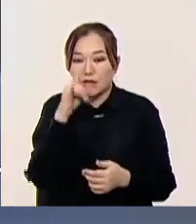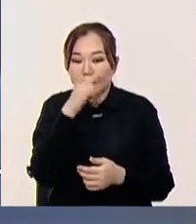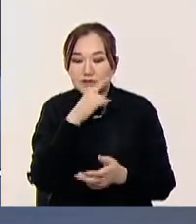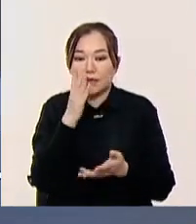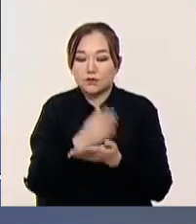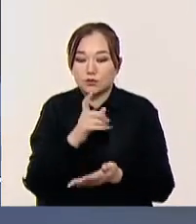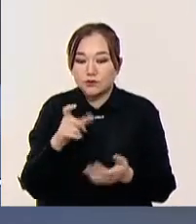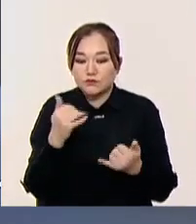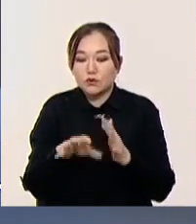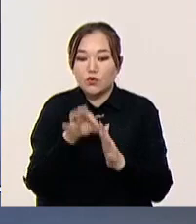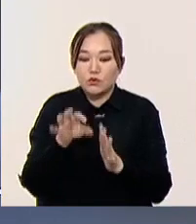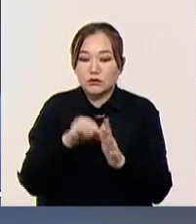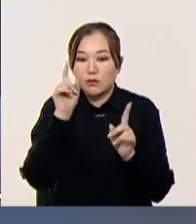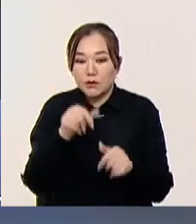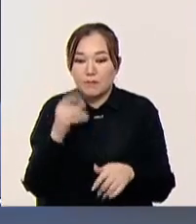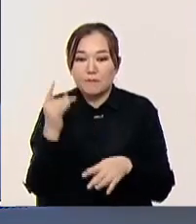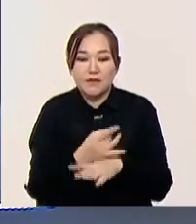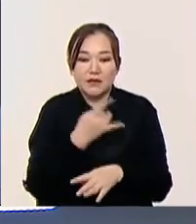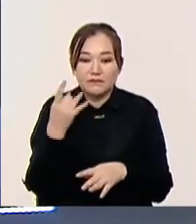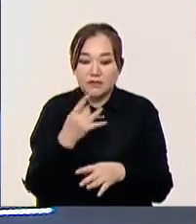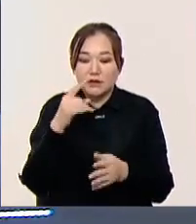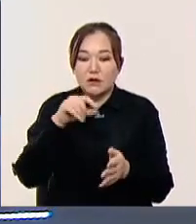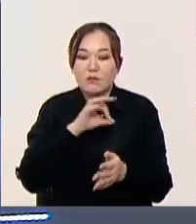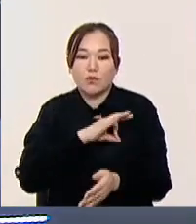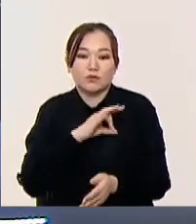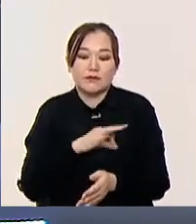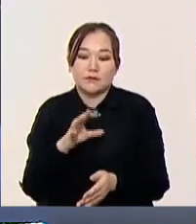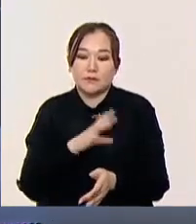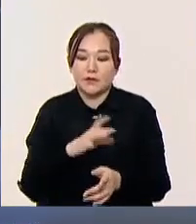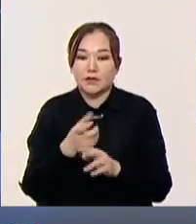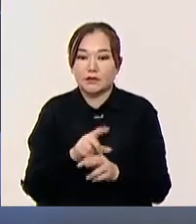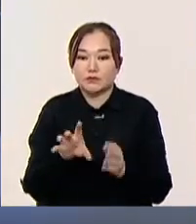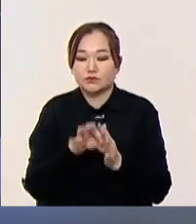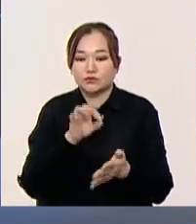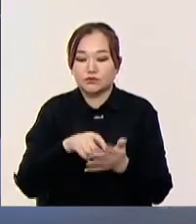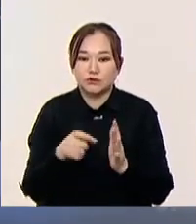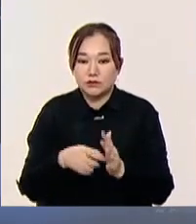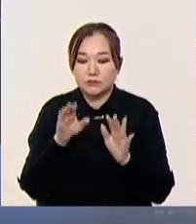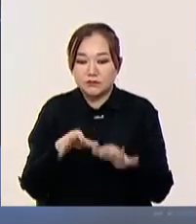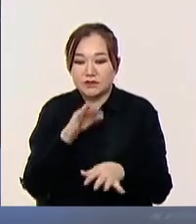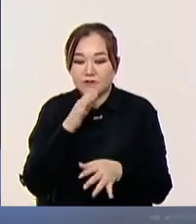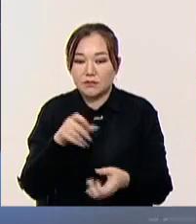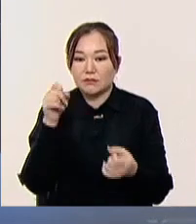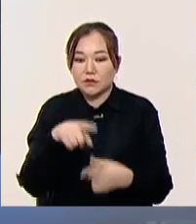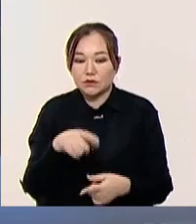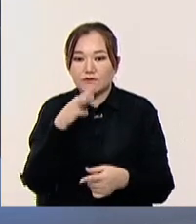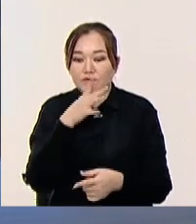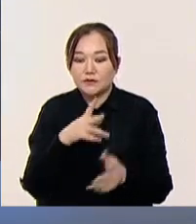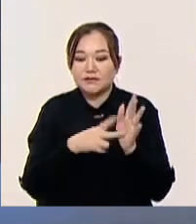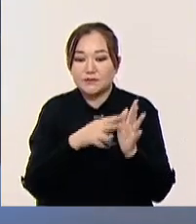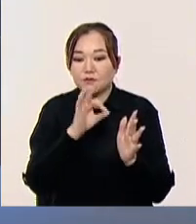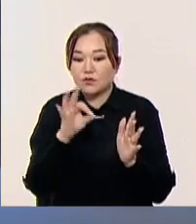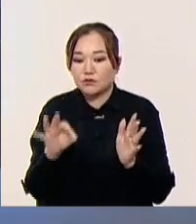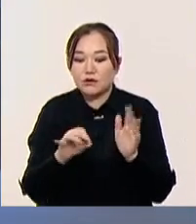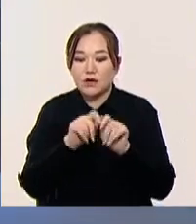қазақстандықтар бүгін дауыс беру құқығын алғашқылардың бірі болып пайдаланды. Ондағы сайлау учаскелері жергілікті уақыт бойынша сағат